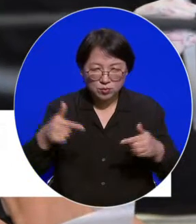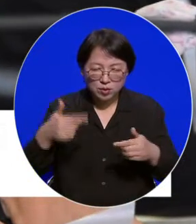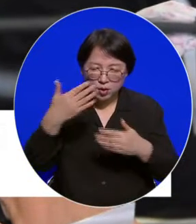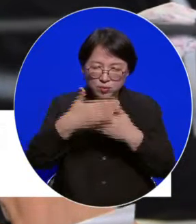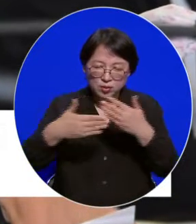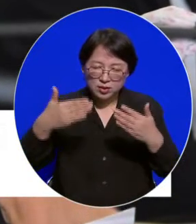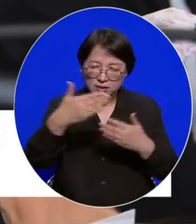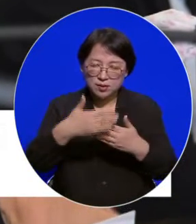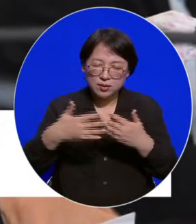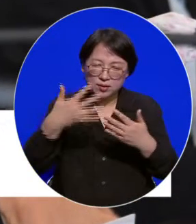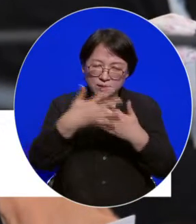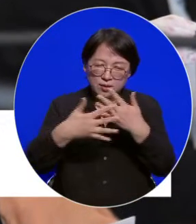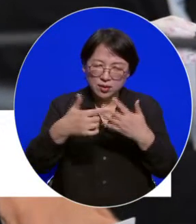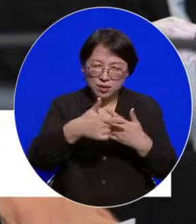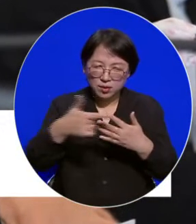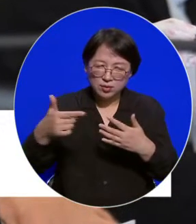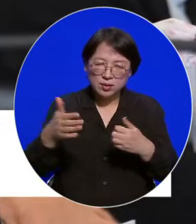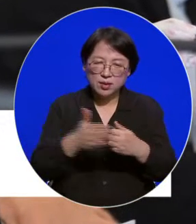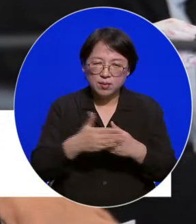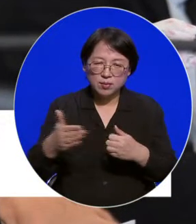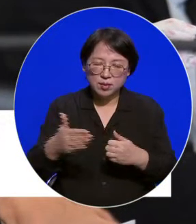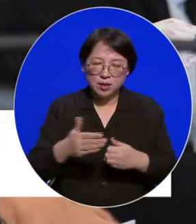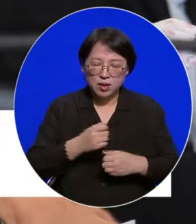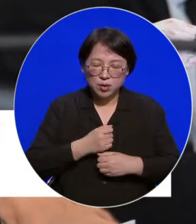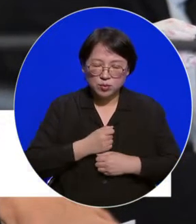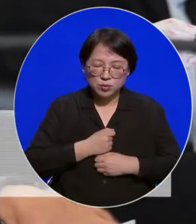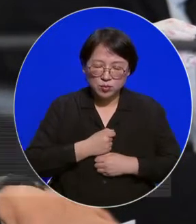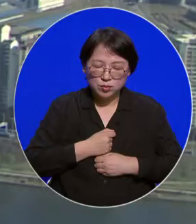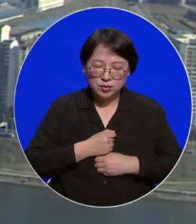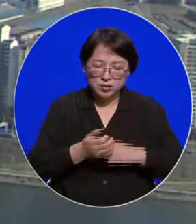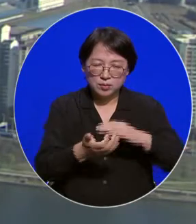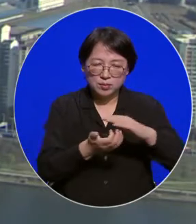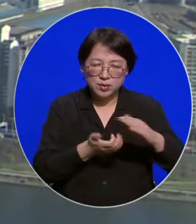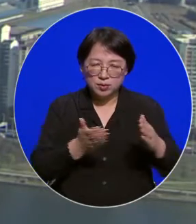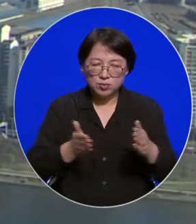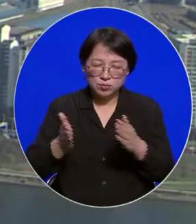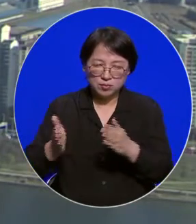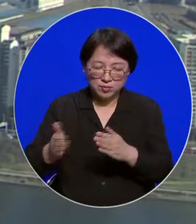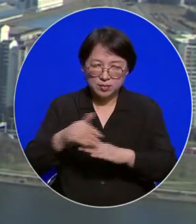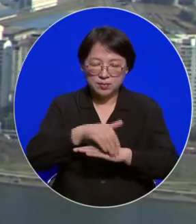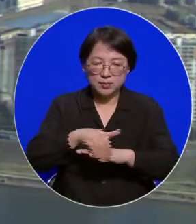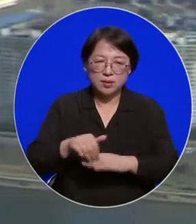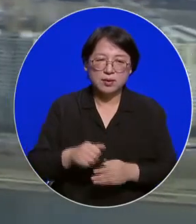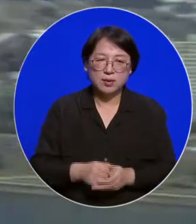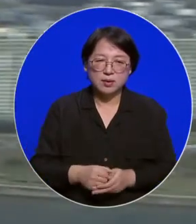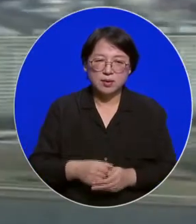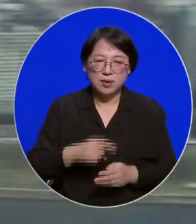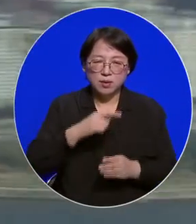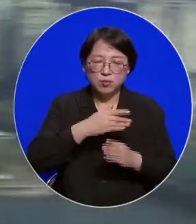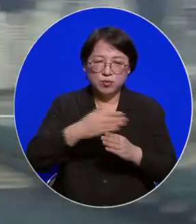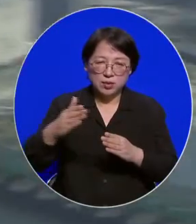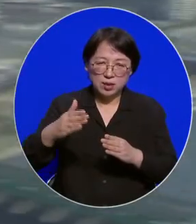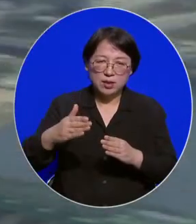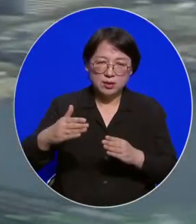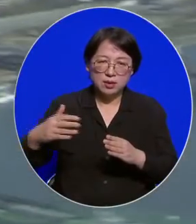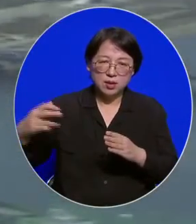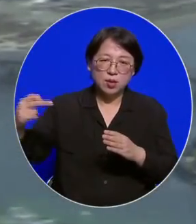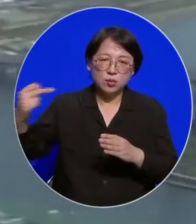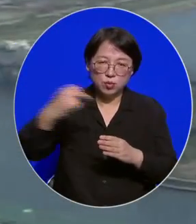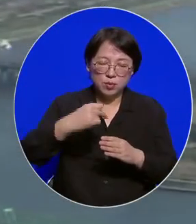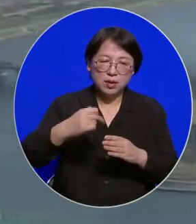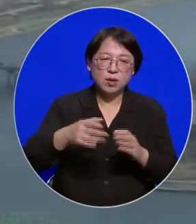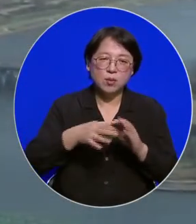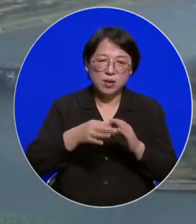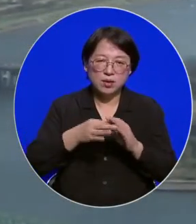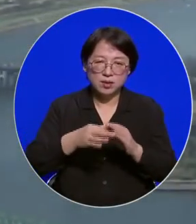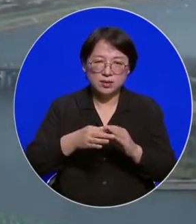커진만큼 높은 경계감을 유지하며 대응하기로 했습니다 북한 도발과 관련해서는 국내 금융시장의 특별한